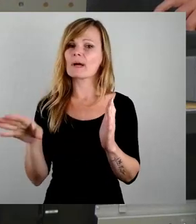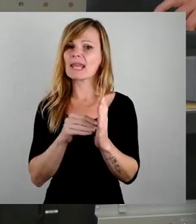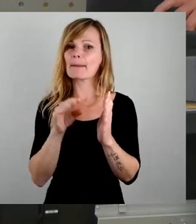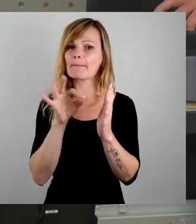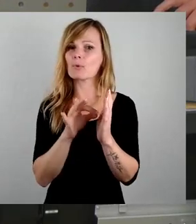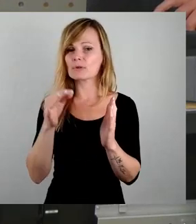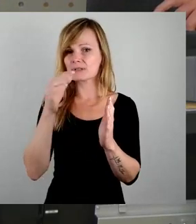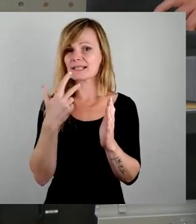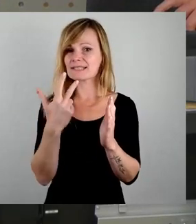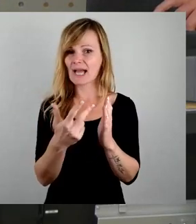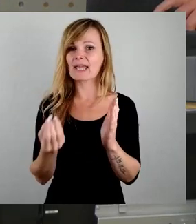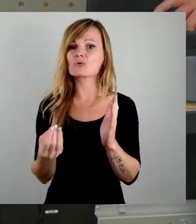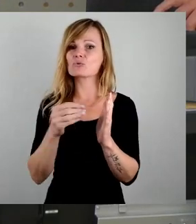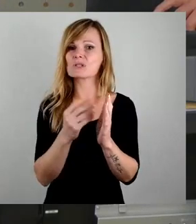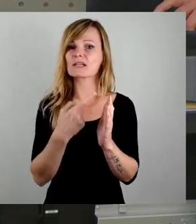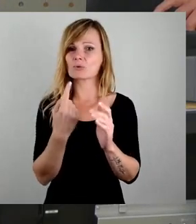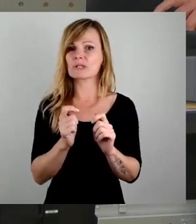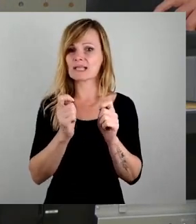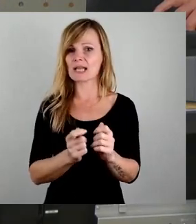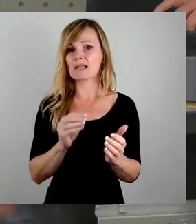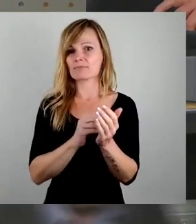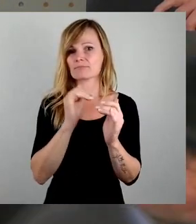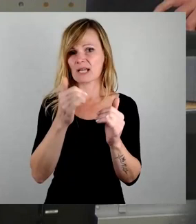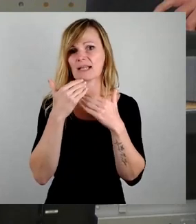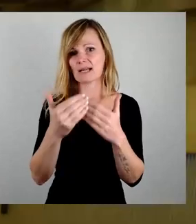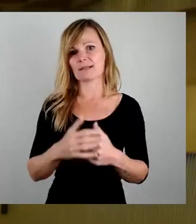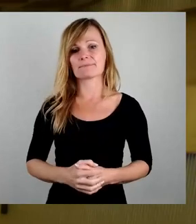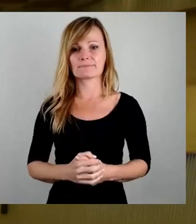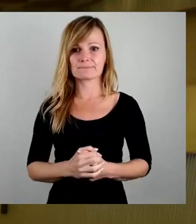3 als Zusatz zu unserem Antrag. Danke.